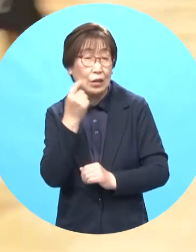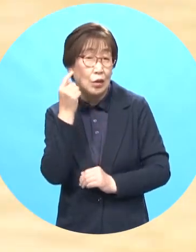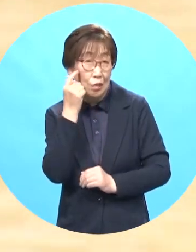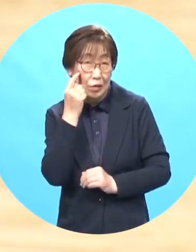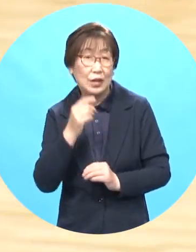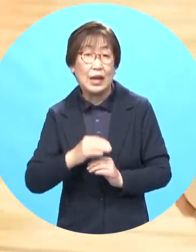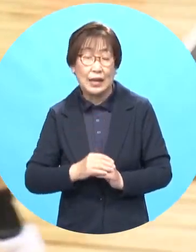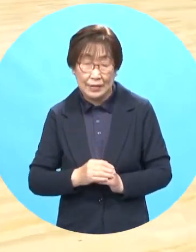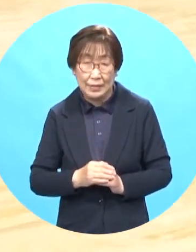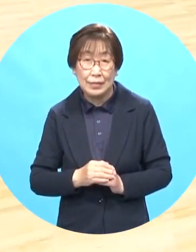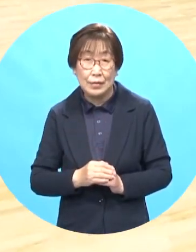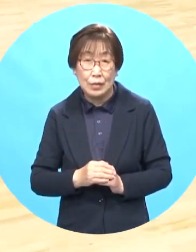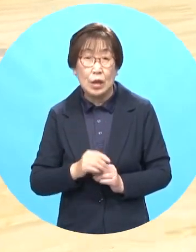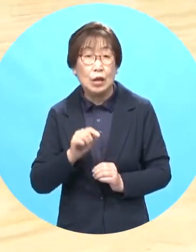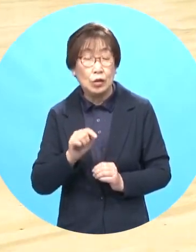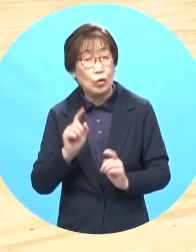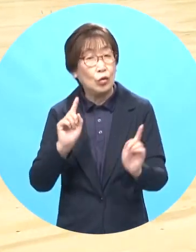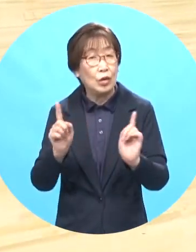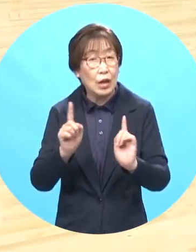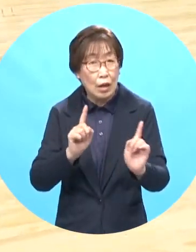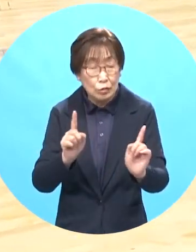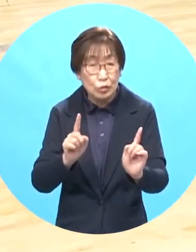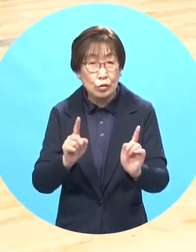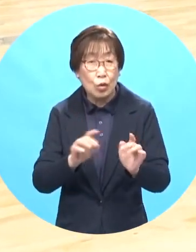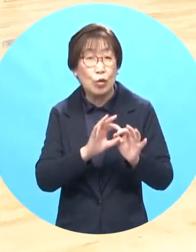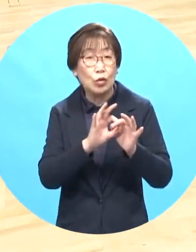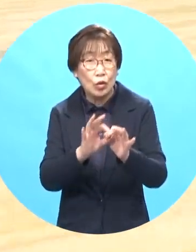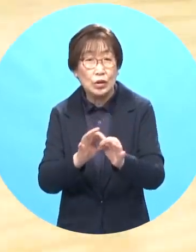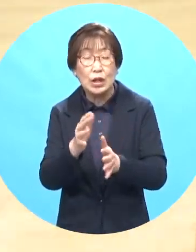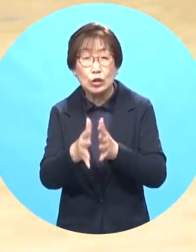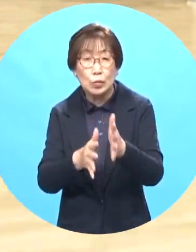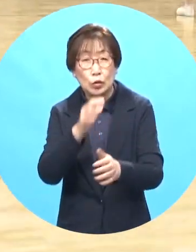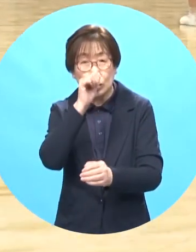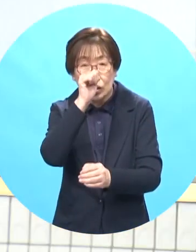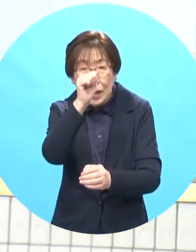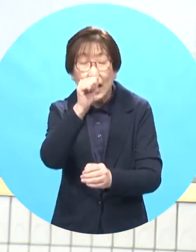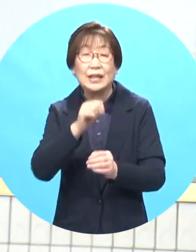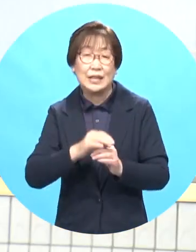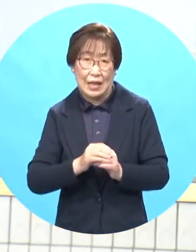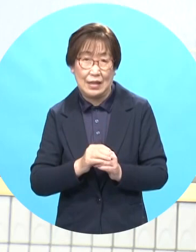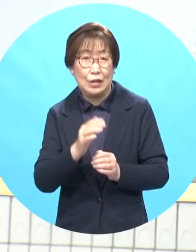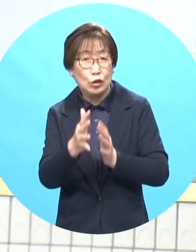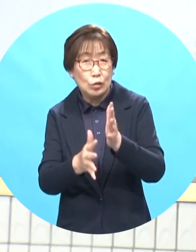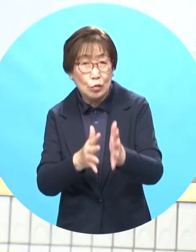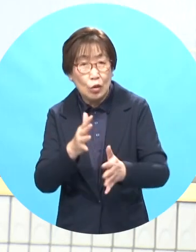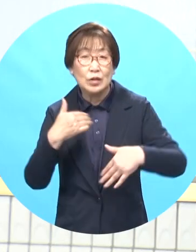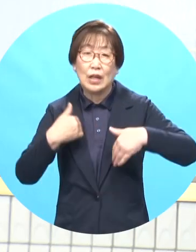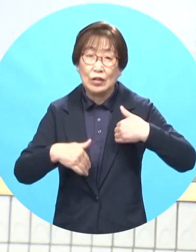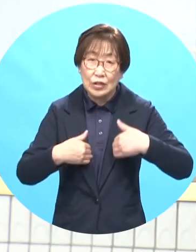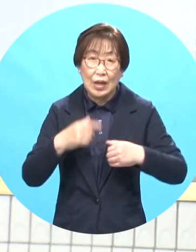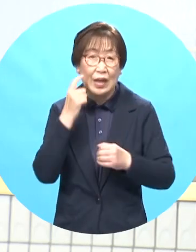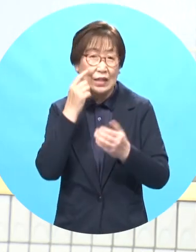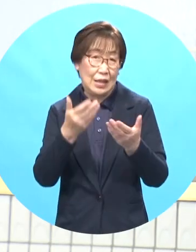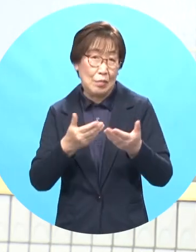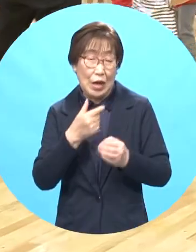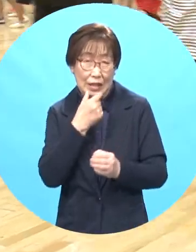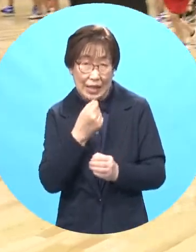した機会を通じてスポーツの素晴らしさだったり、スポーツの楽しさを感じていただきたいなと思っております